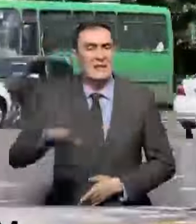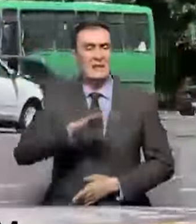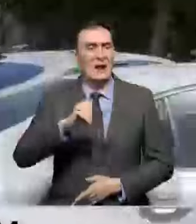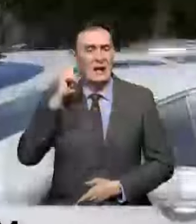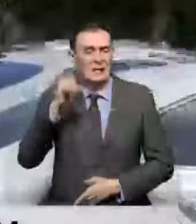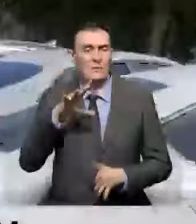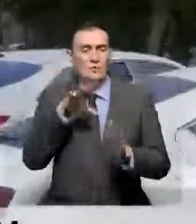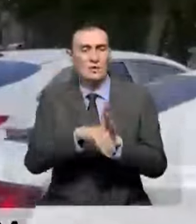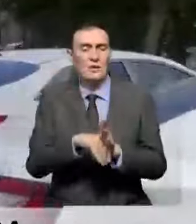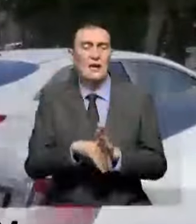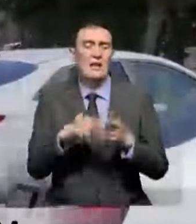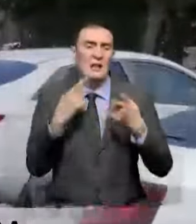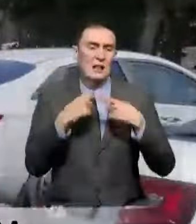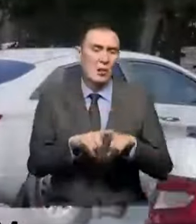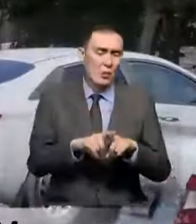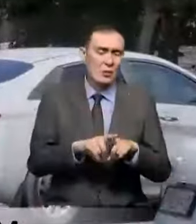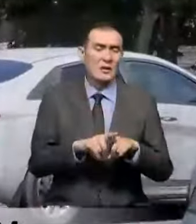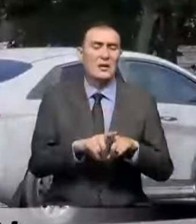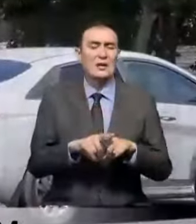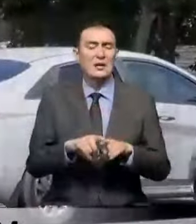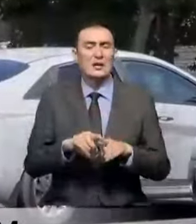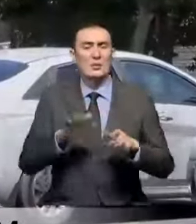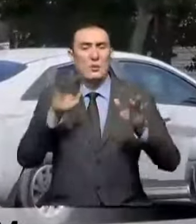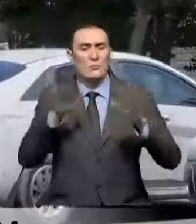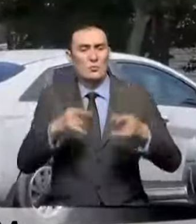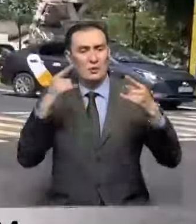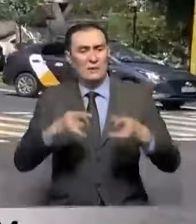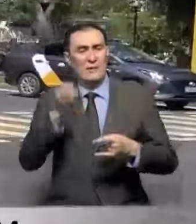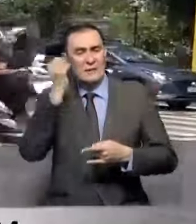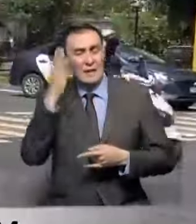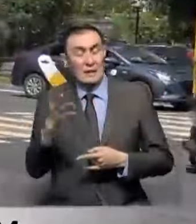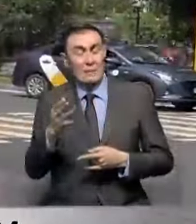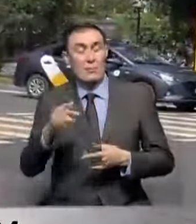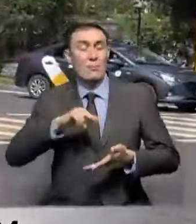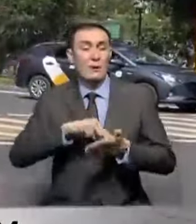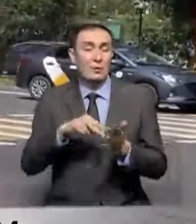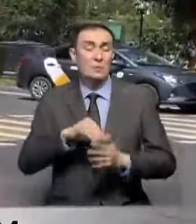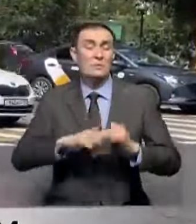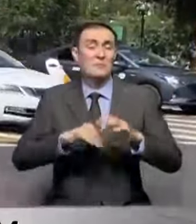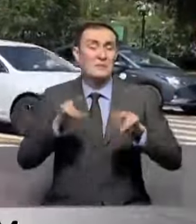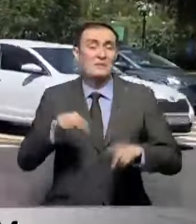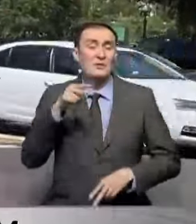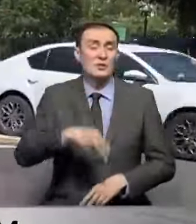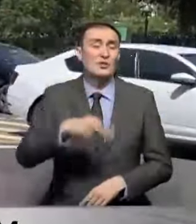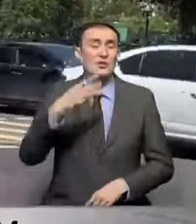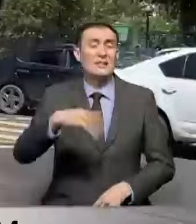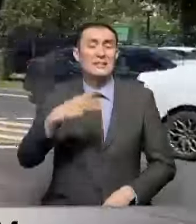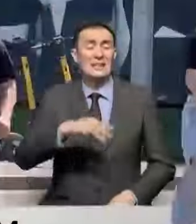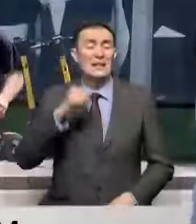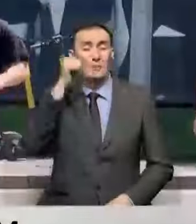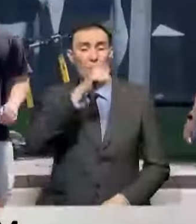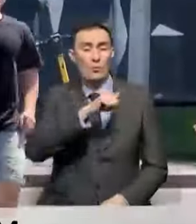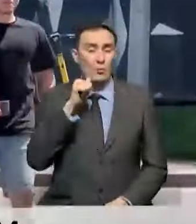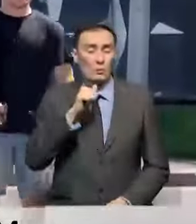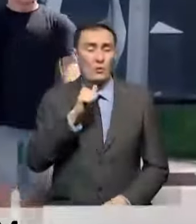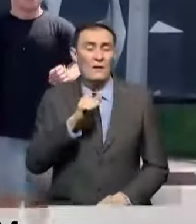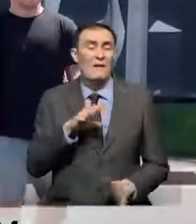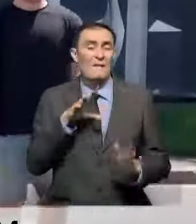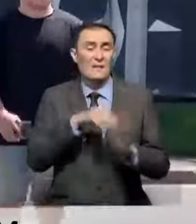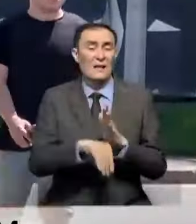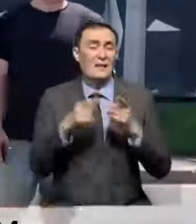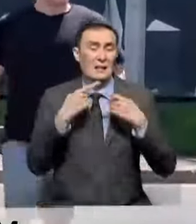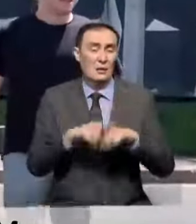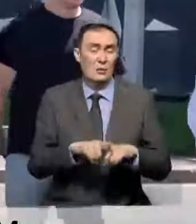повсеместное внедрение технологии искусственного интеллекта по прогнозам экспертов уже к 2030 году вклад данной